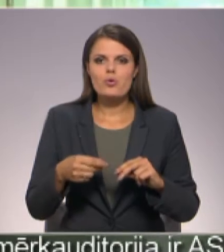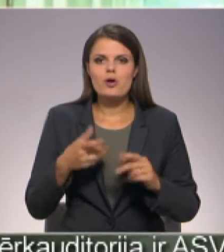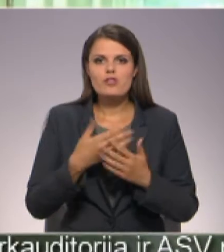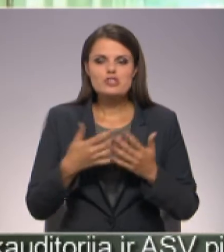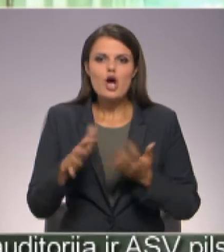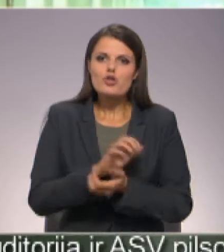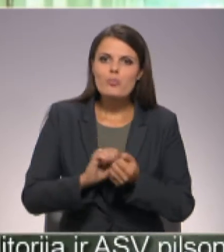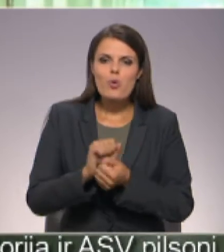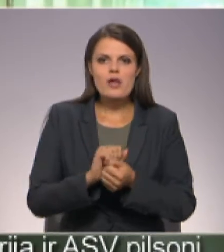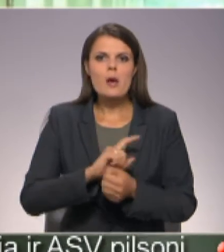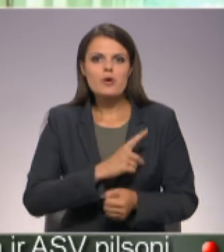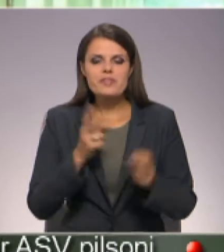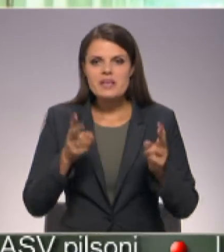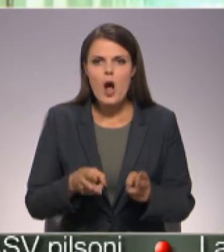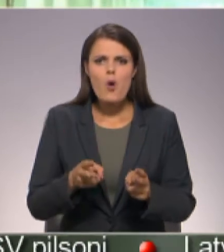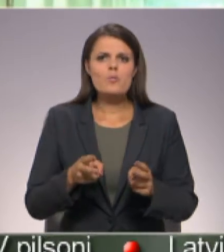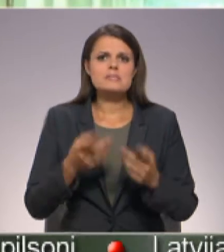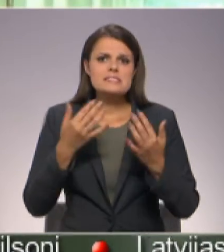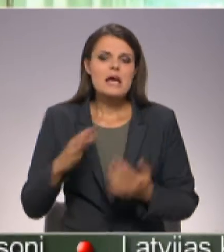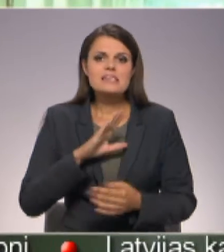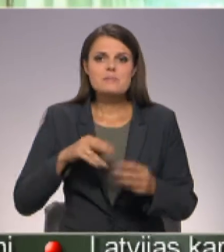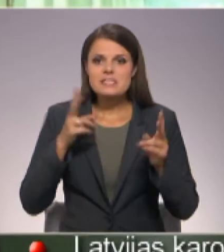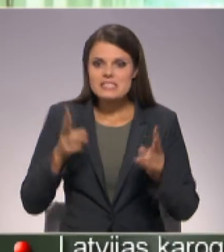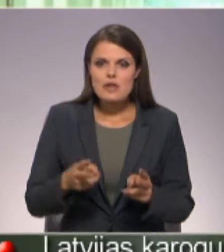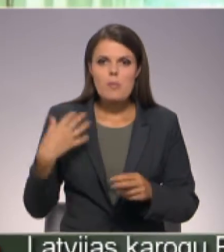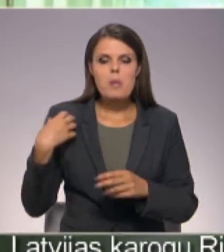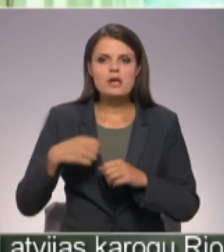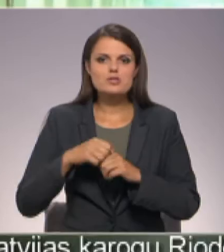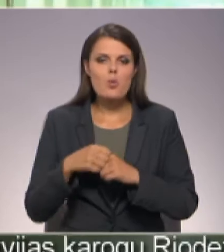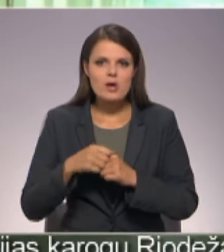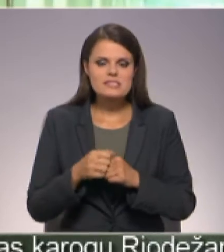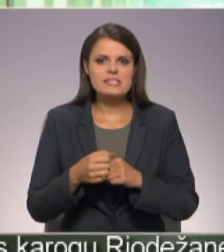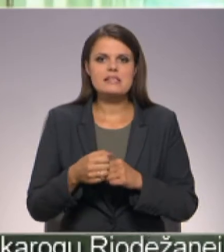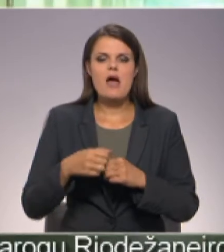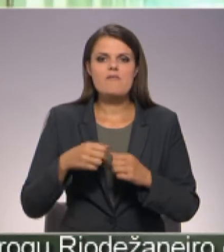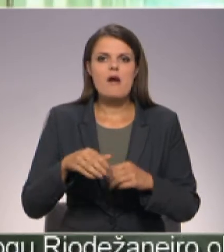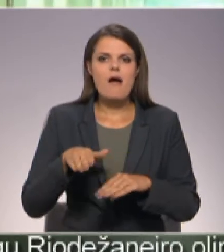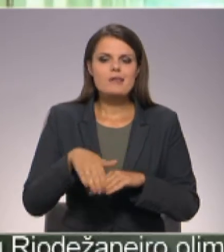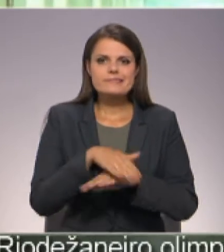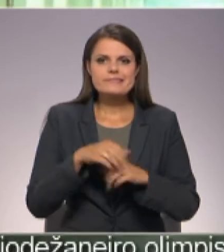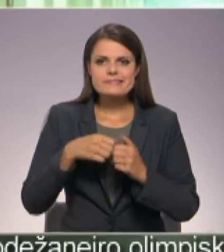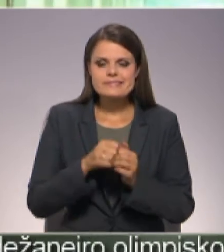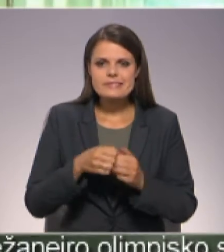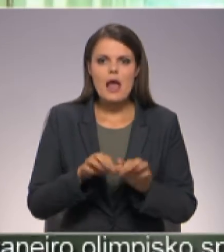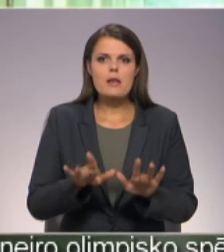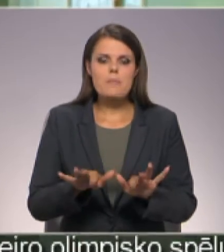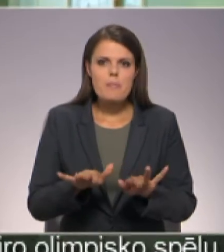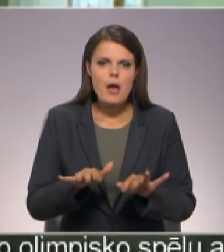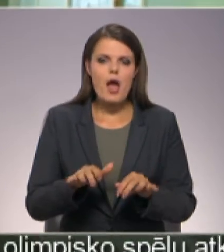patoloģijas bojājumi, traumas, sakas pēc traumām. Tas ir plecu locītava, ceļa, pēdas un gūšu